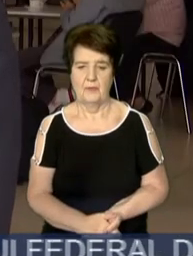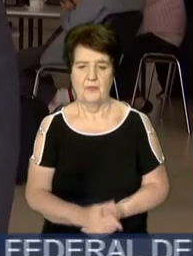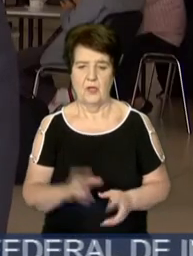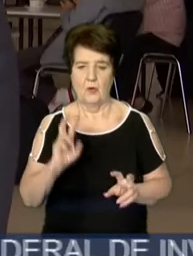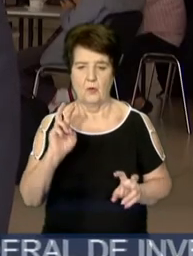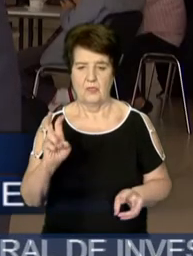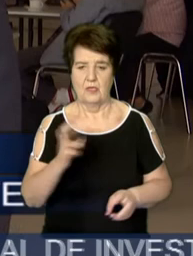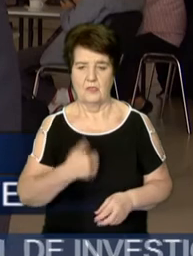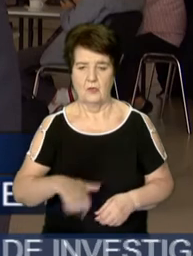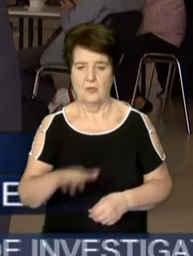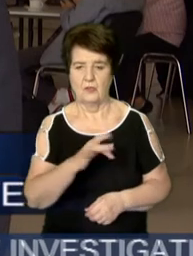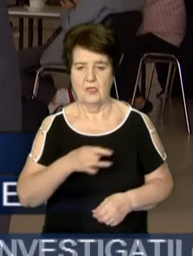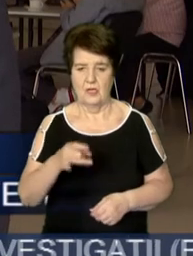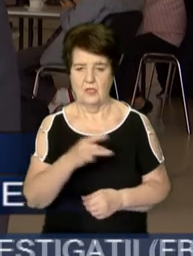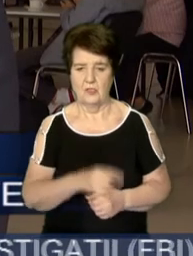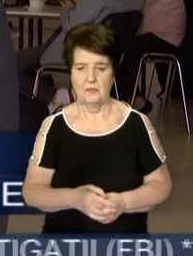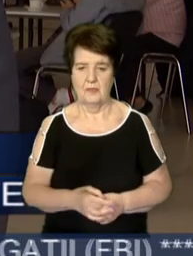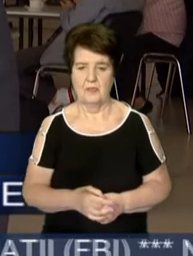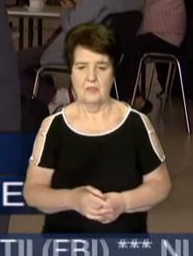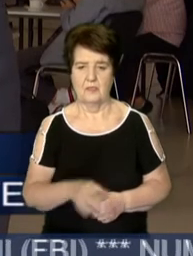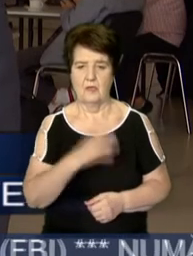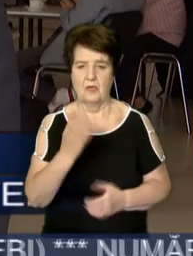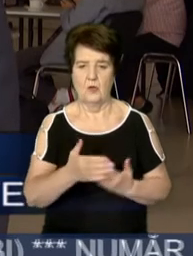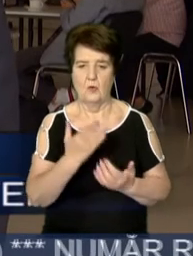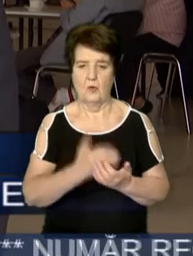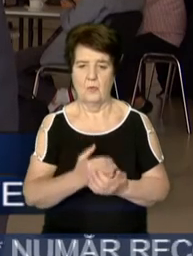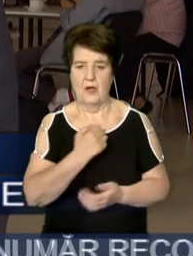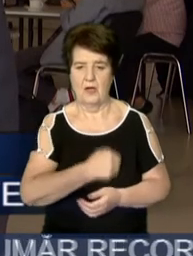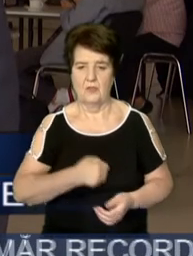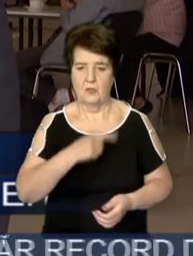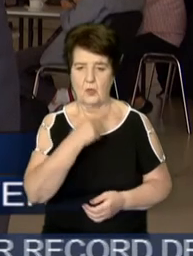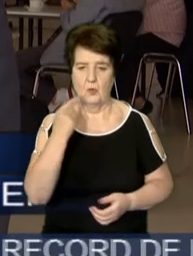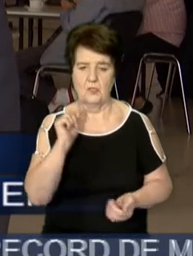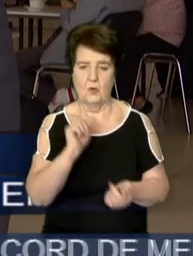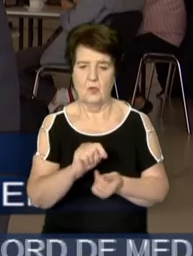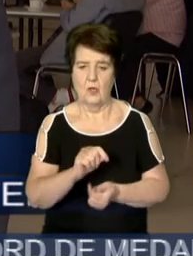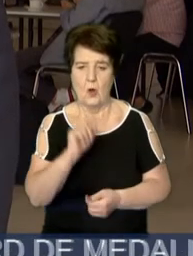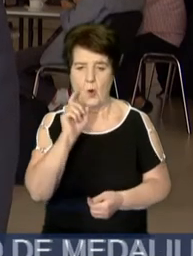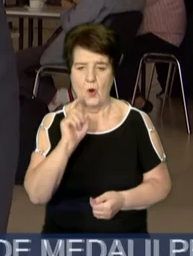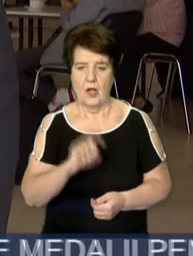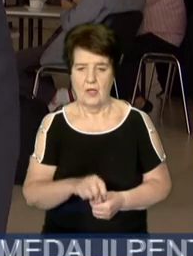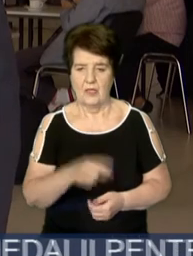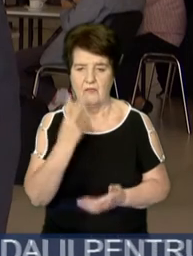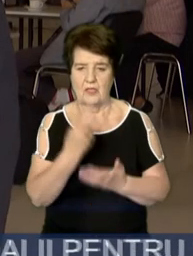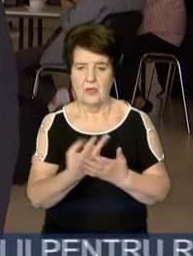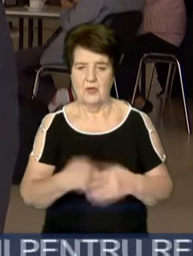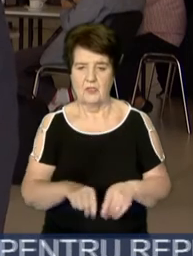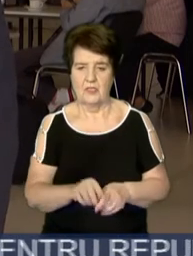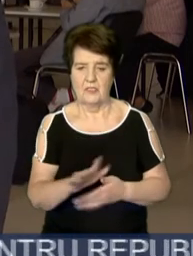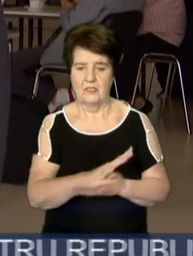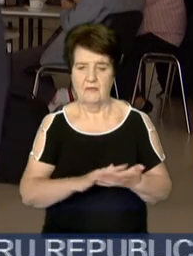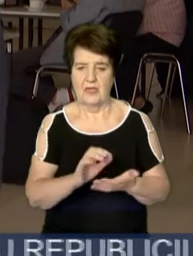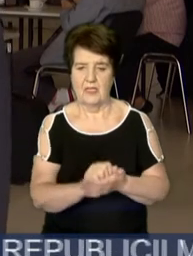Contextul nostru regional s-a schimbat destul dramatic în urma agresiunii Rusiei contra Ucrainei. Evident, acest lucru afectează